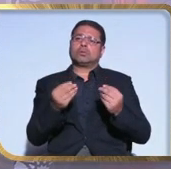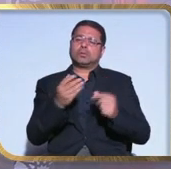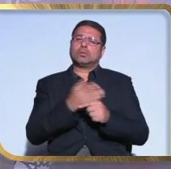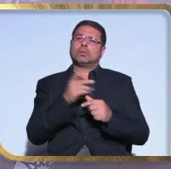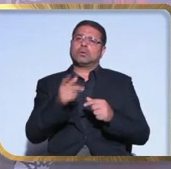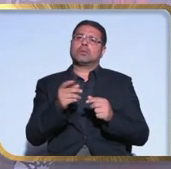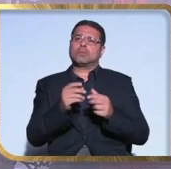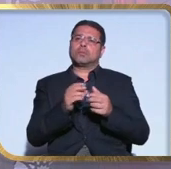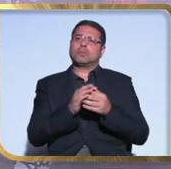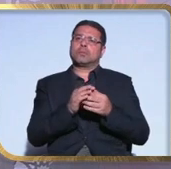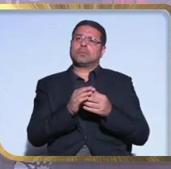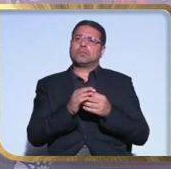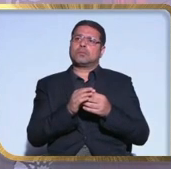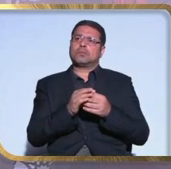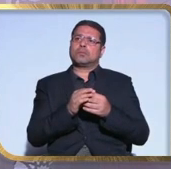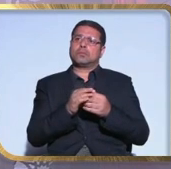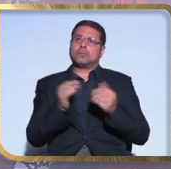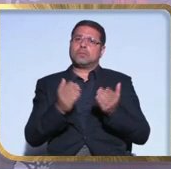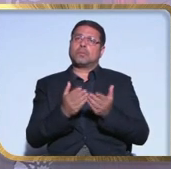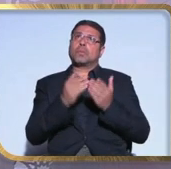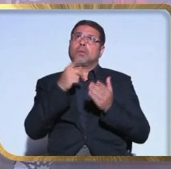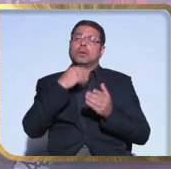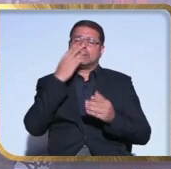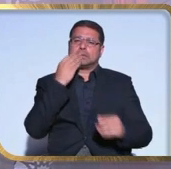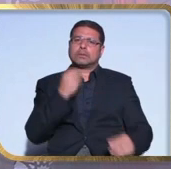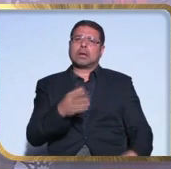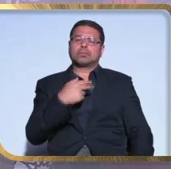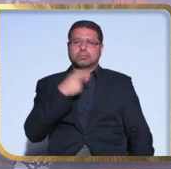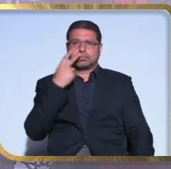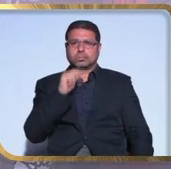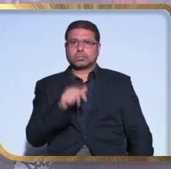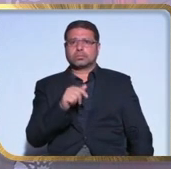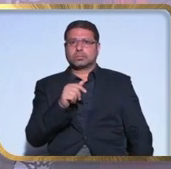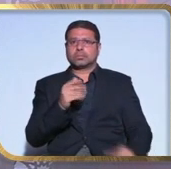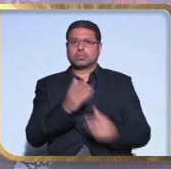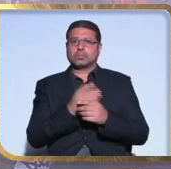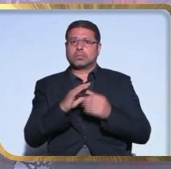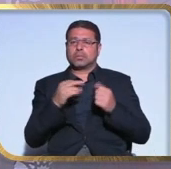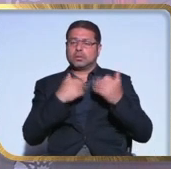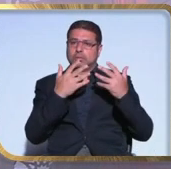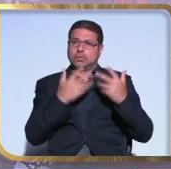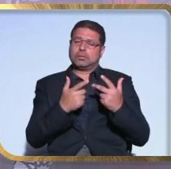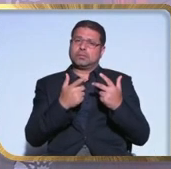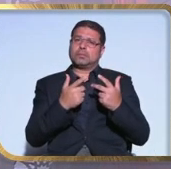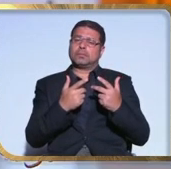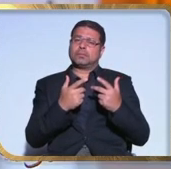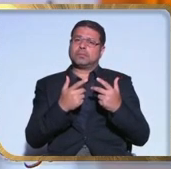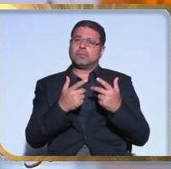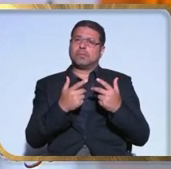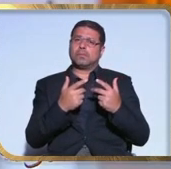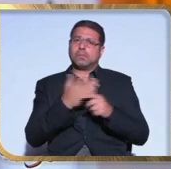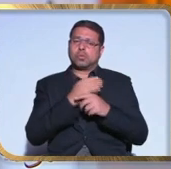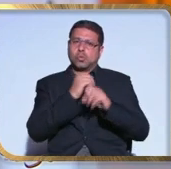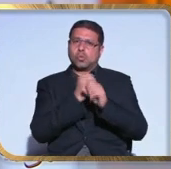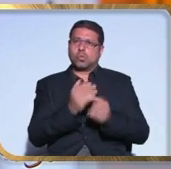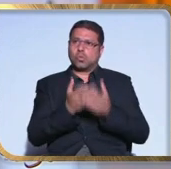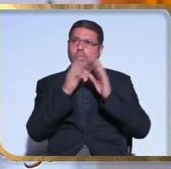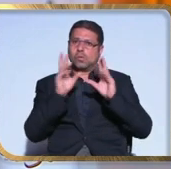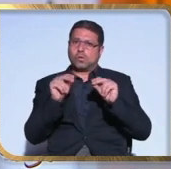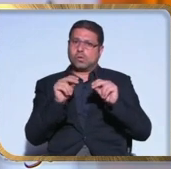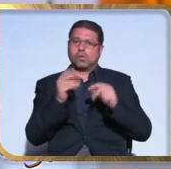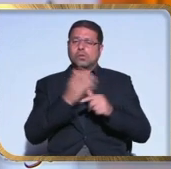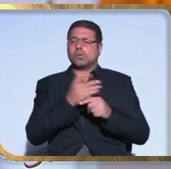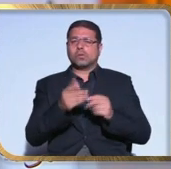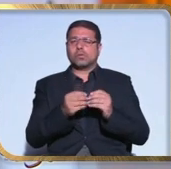ان ان ان ربنا يسامحنا على الغلطه دي برض انا هسف ا يوم القيامه كذا ولا